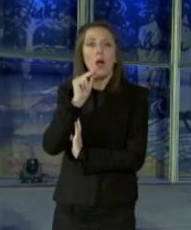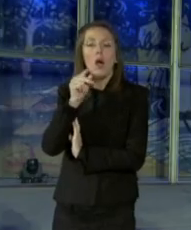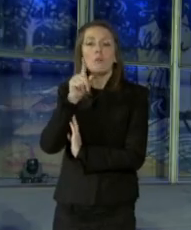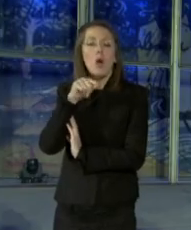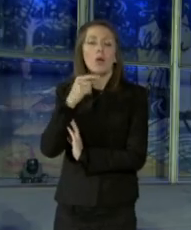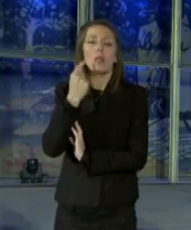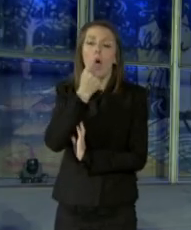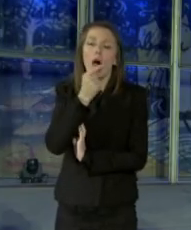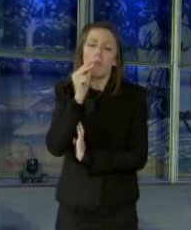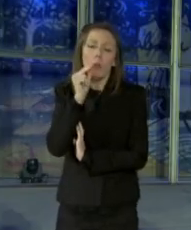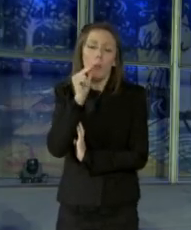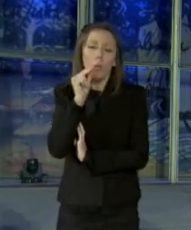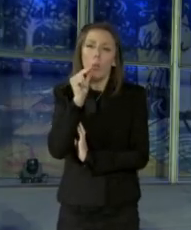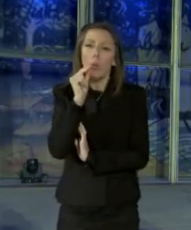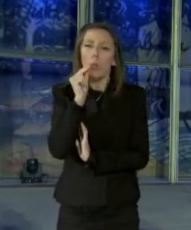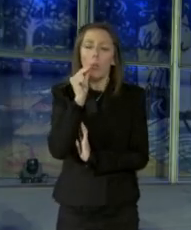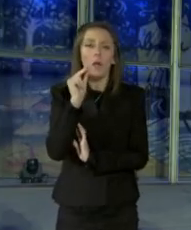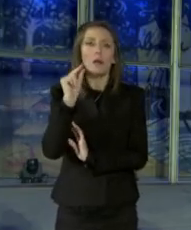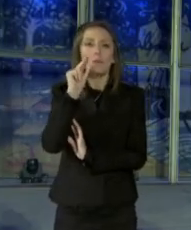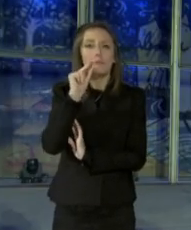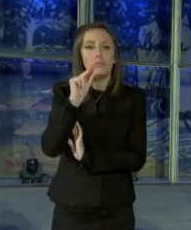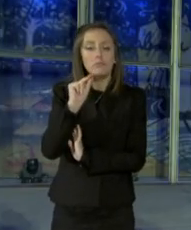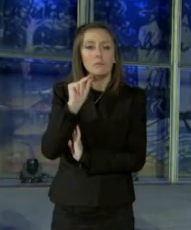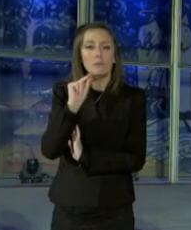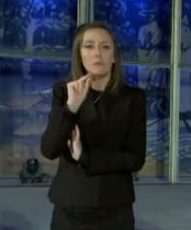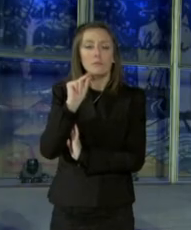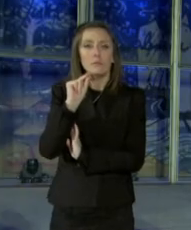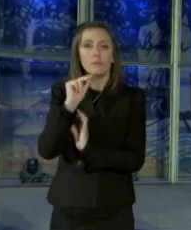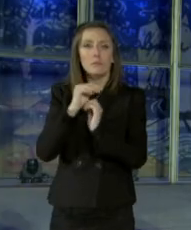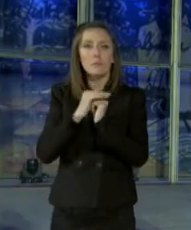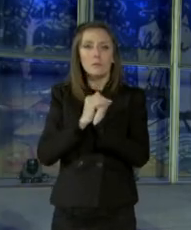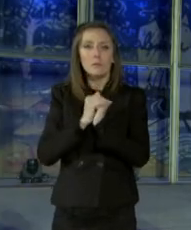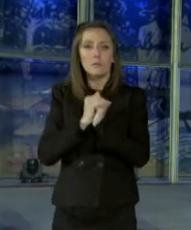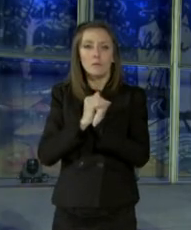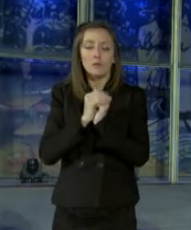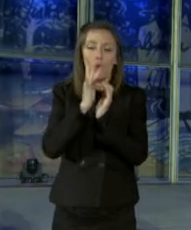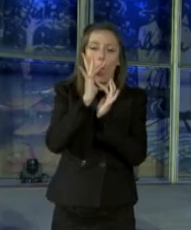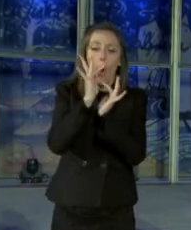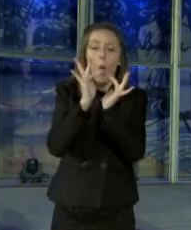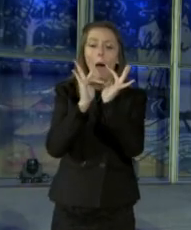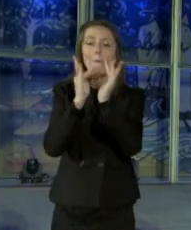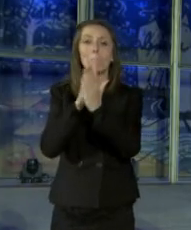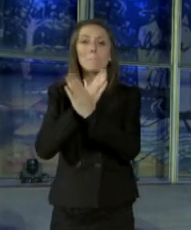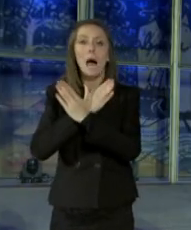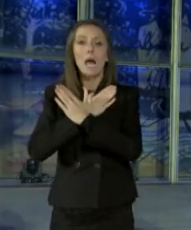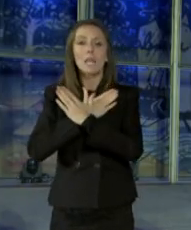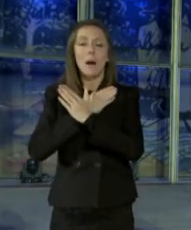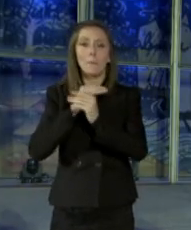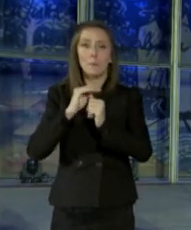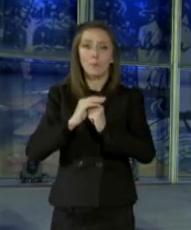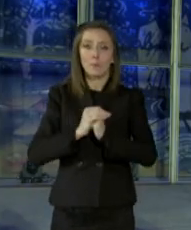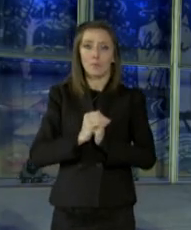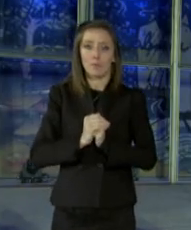delle labbra sempre più impercettibile gesù maria